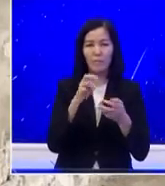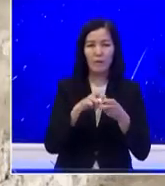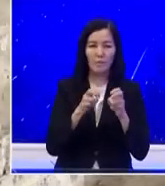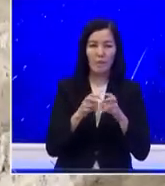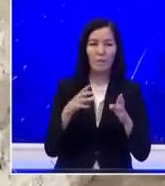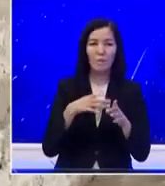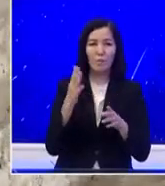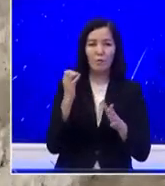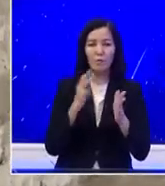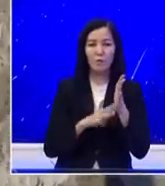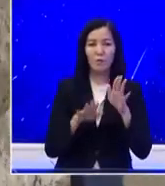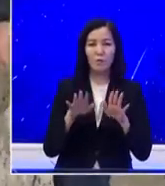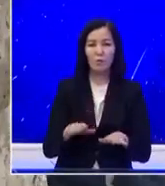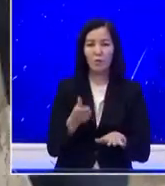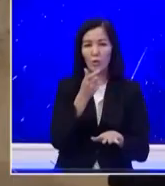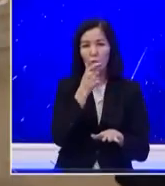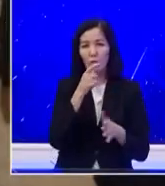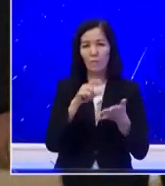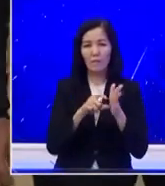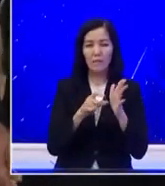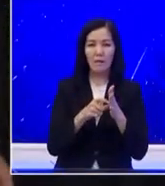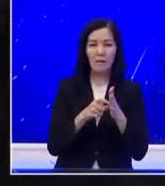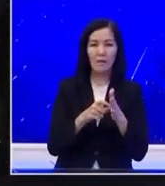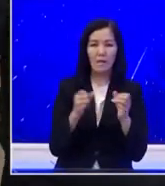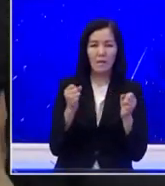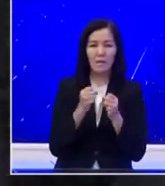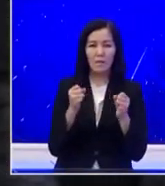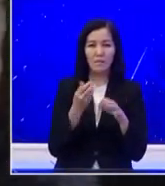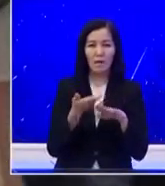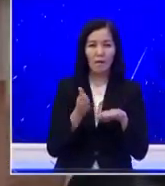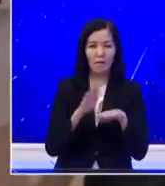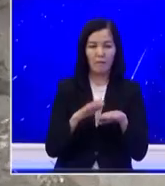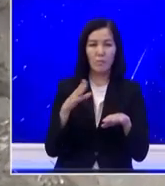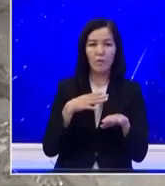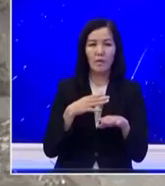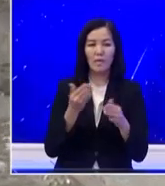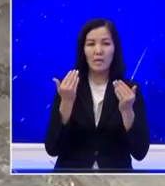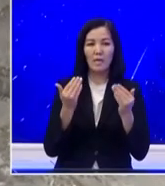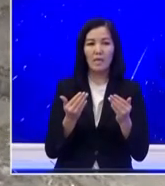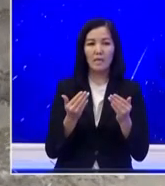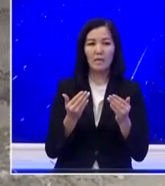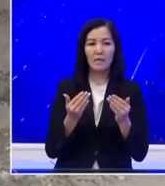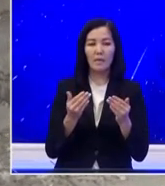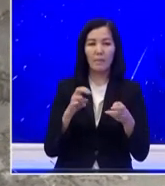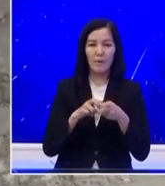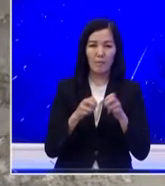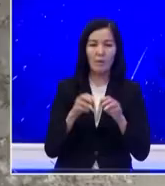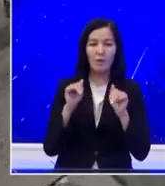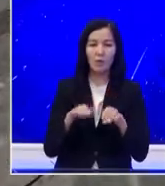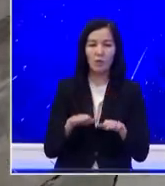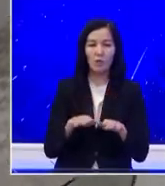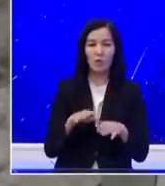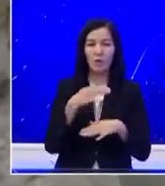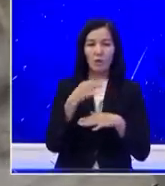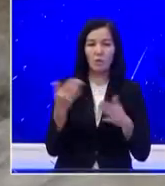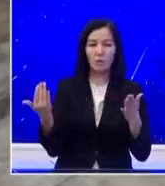еді. 480 орындық көрермен залы әсіресе қыс кезінде қиындық тудыратын. Биыл бұл шаруаның күрмеуі де шешілді. Күзде